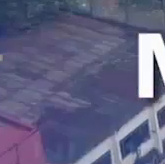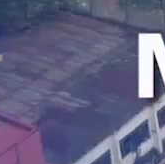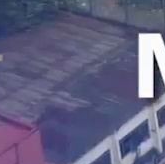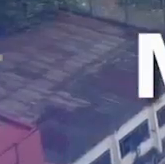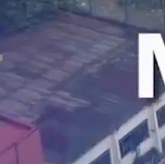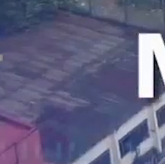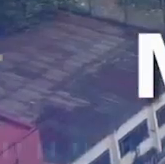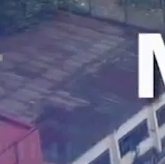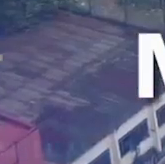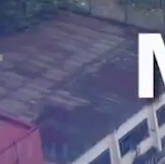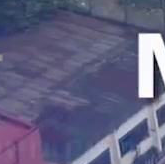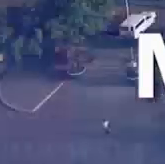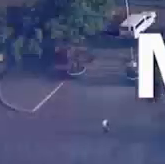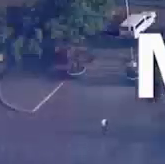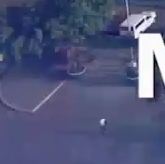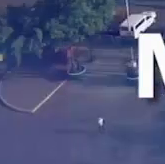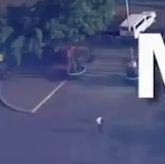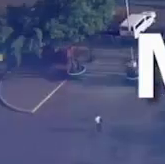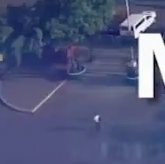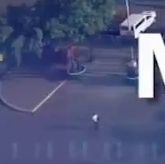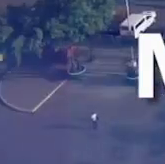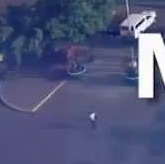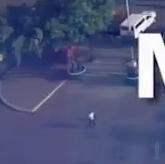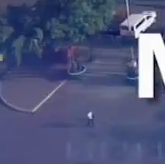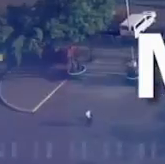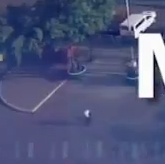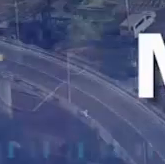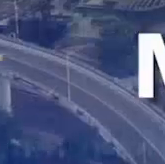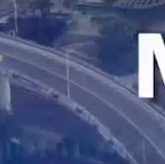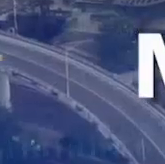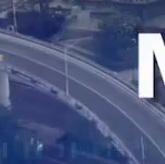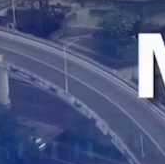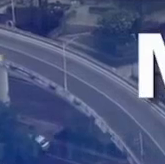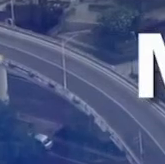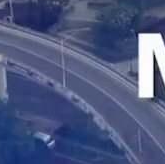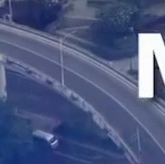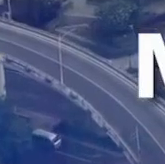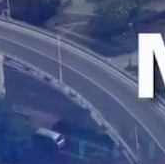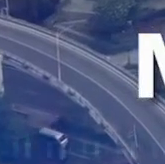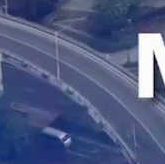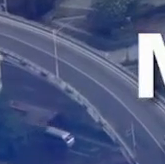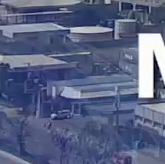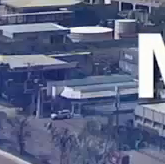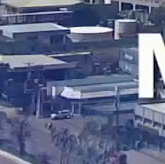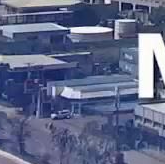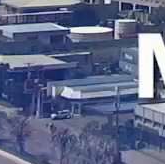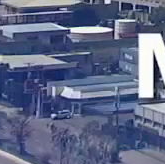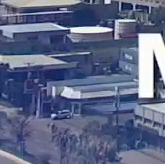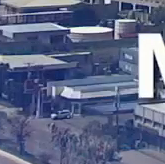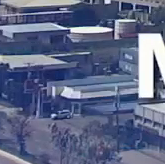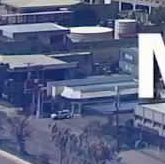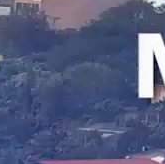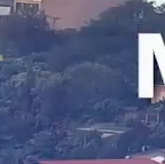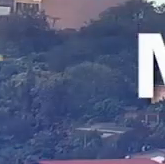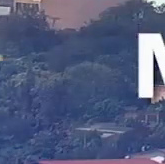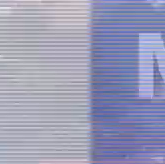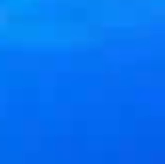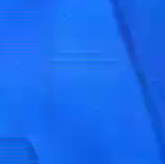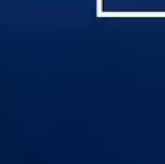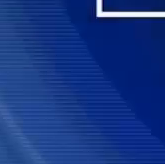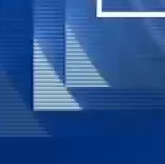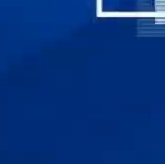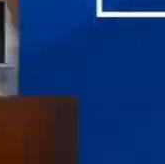sa MECQ hanggang September 15. Pagpapatupad ng granular lockdown, binawi muna dahil ang guidelines, pinaplantsa